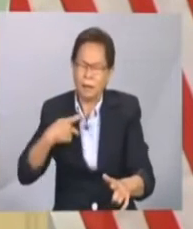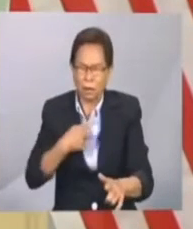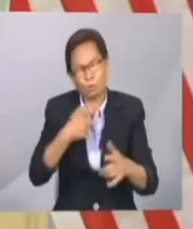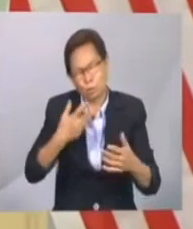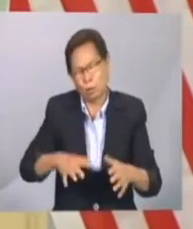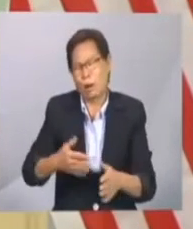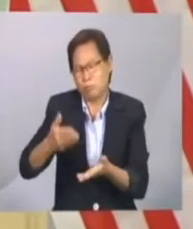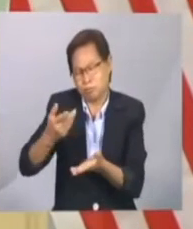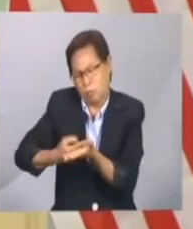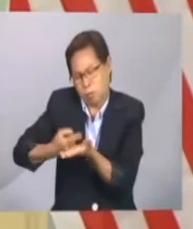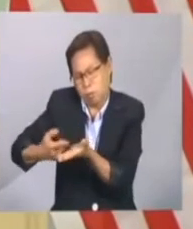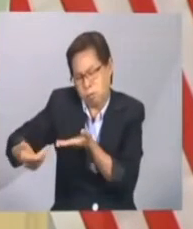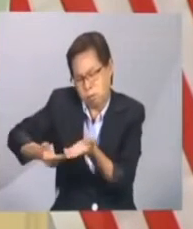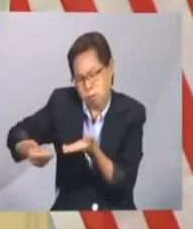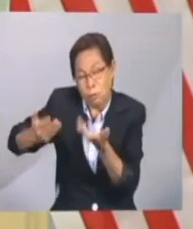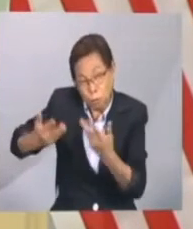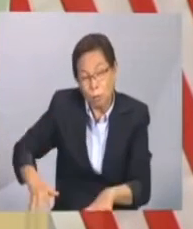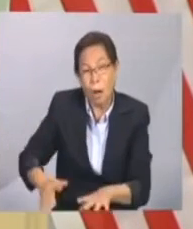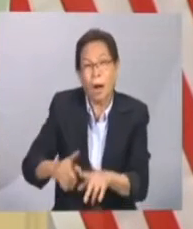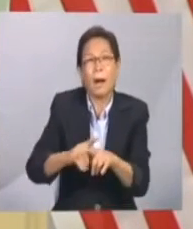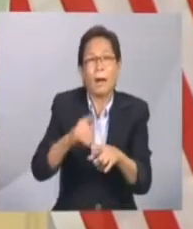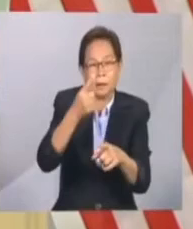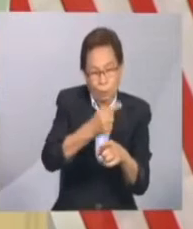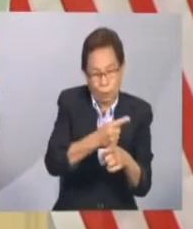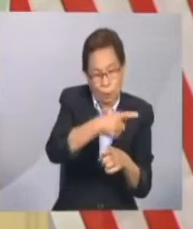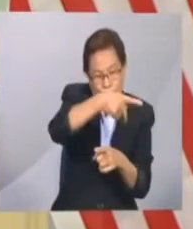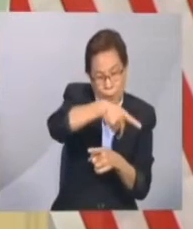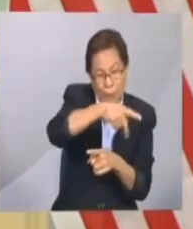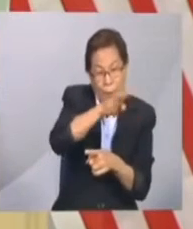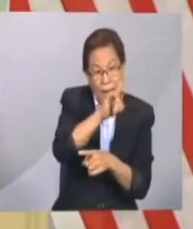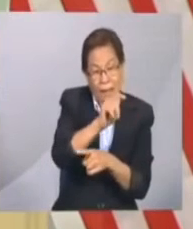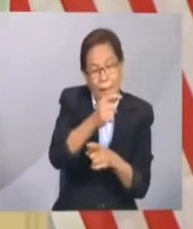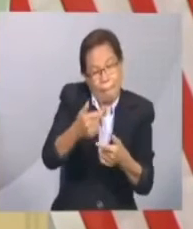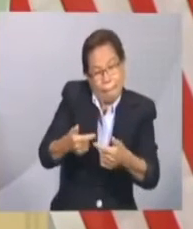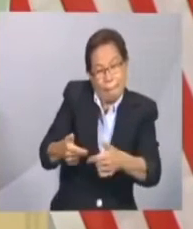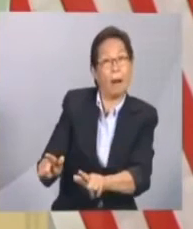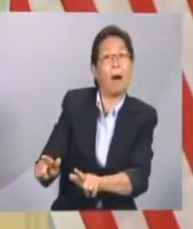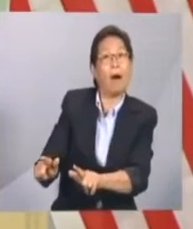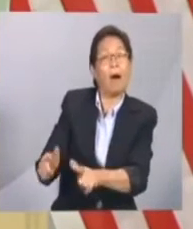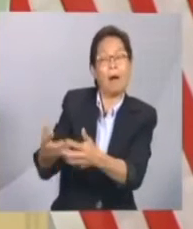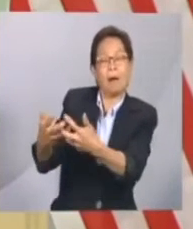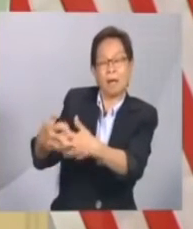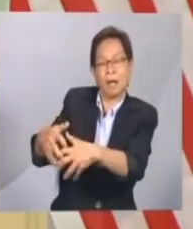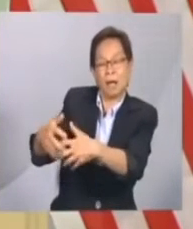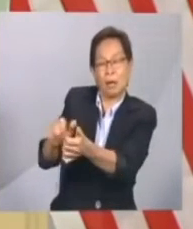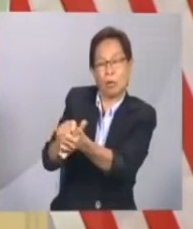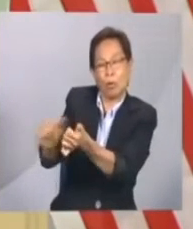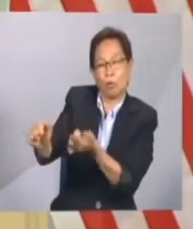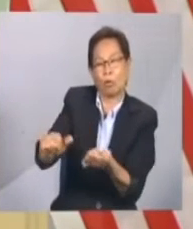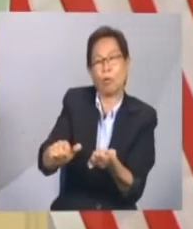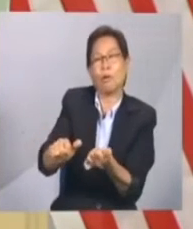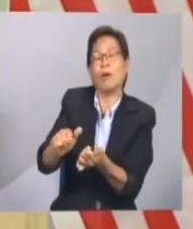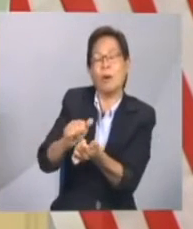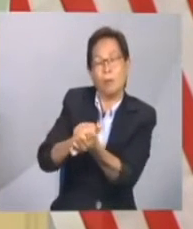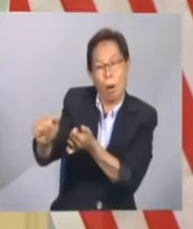sepatutnya PBT membenarkan setiap kilang yang diluluskan